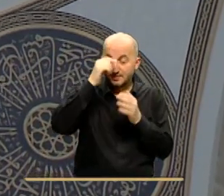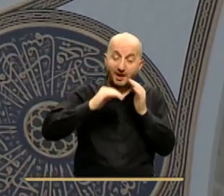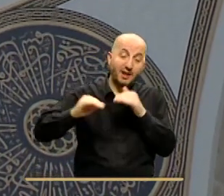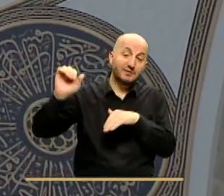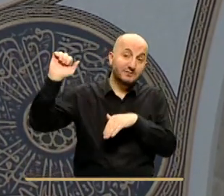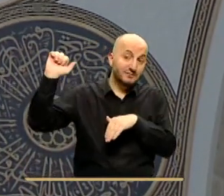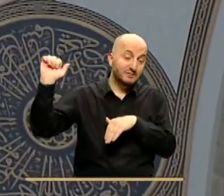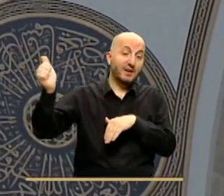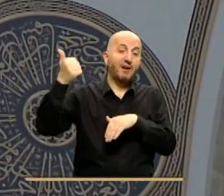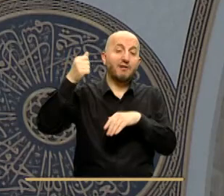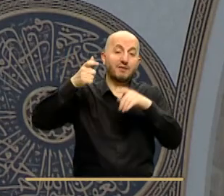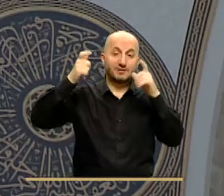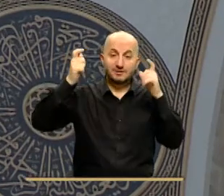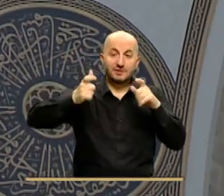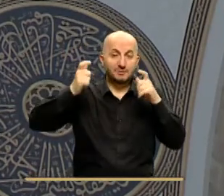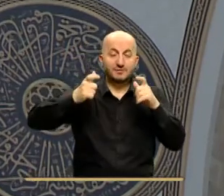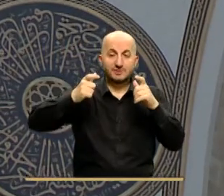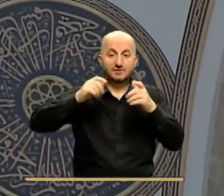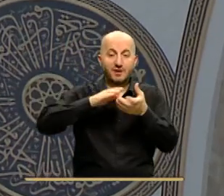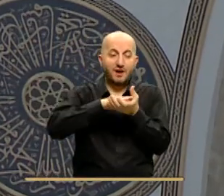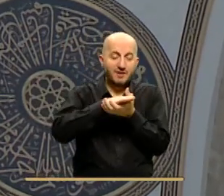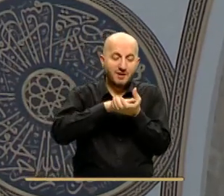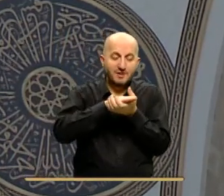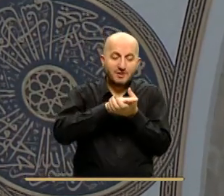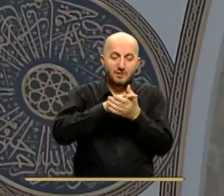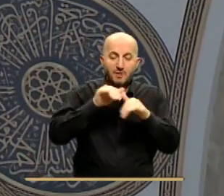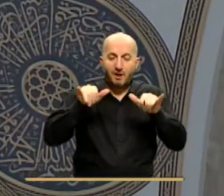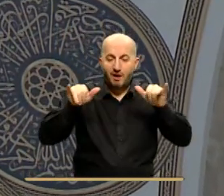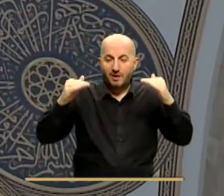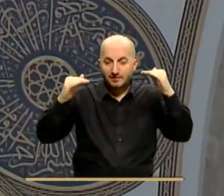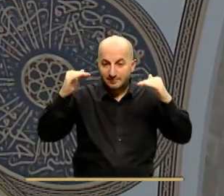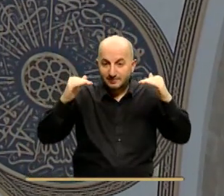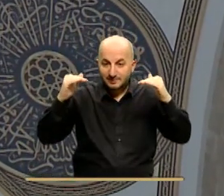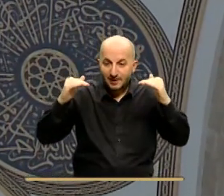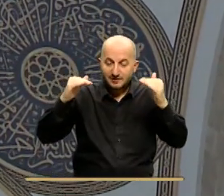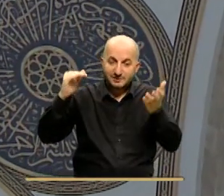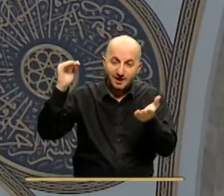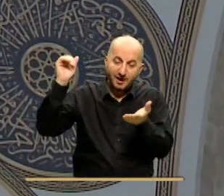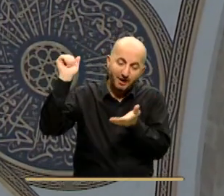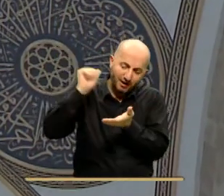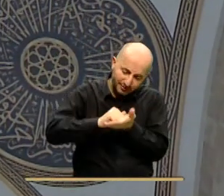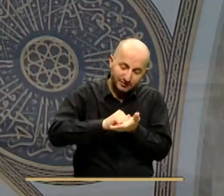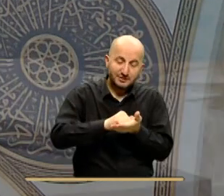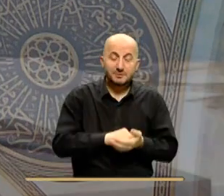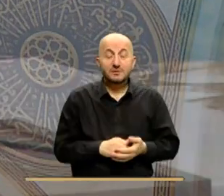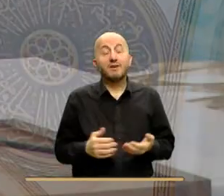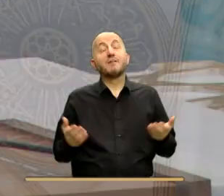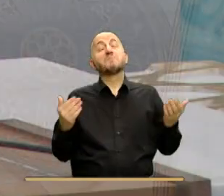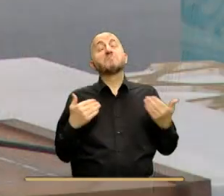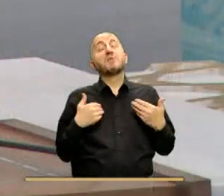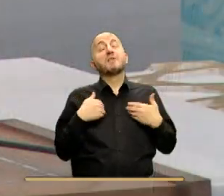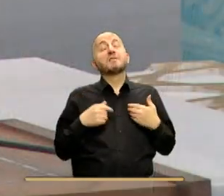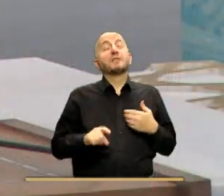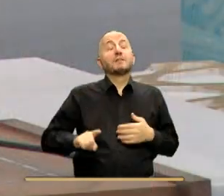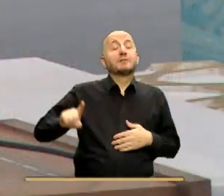değerli yerimizin, ayaklarımızın hizasını aldığımız ve ya Rabbi ben